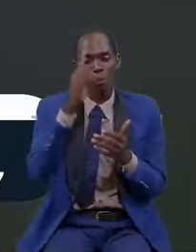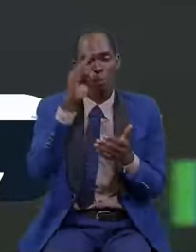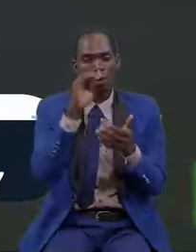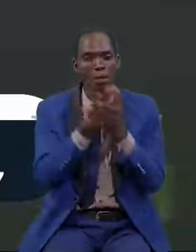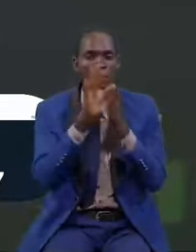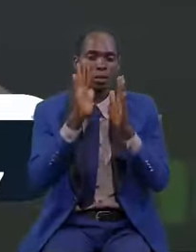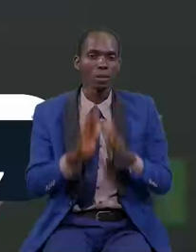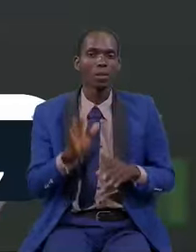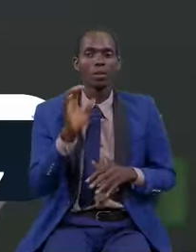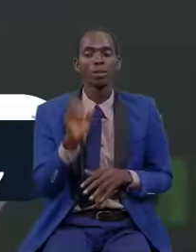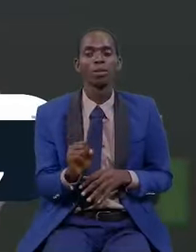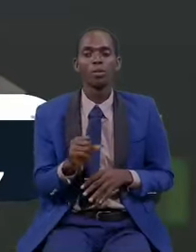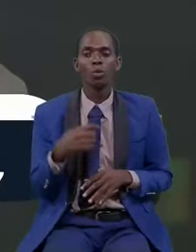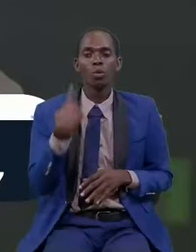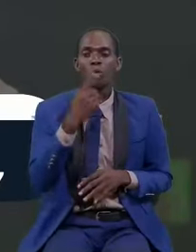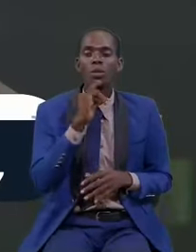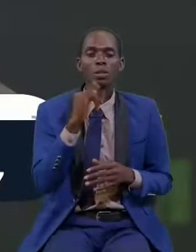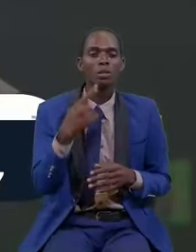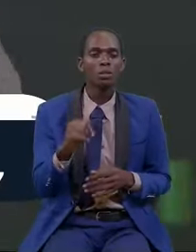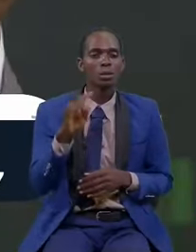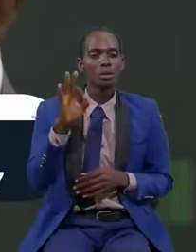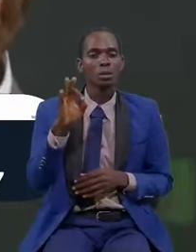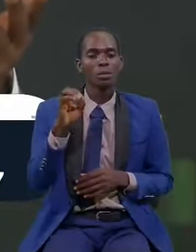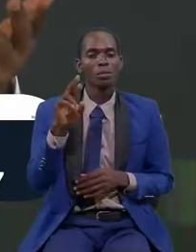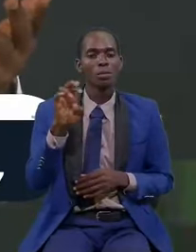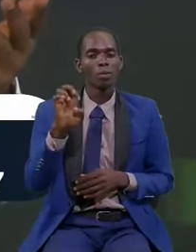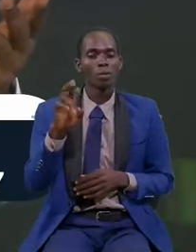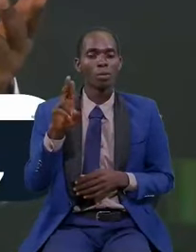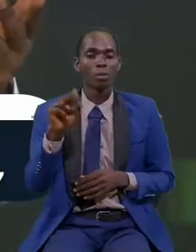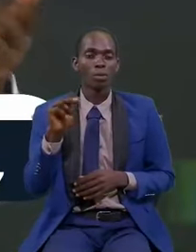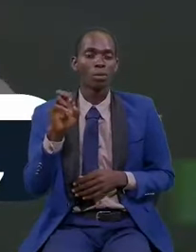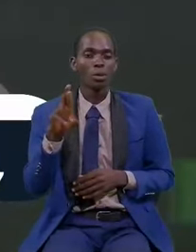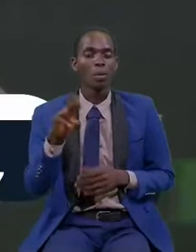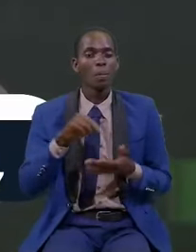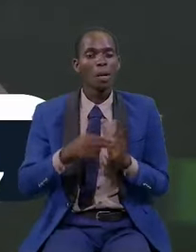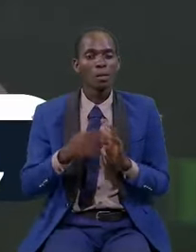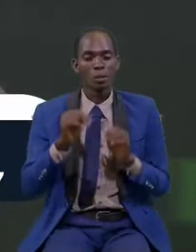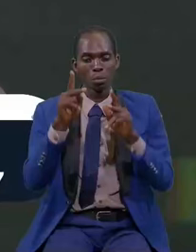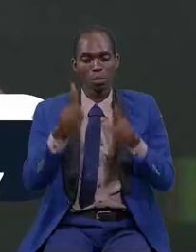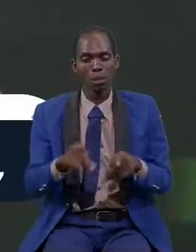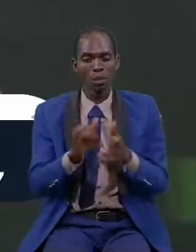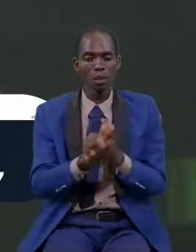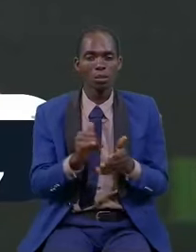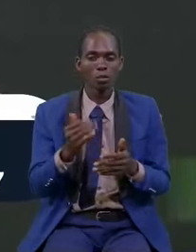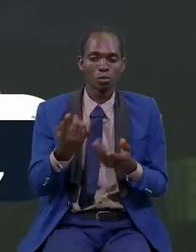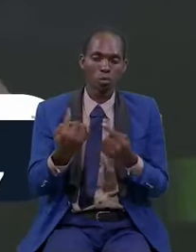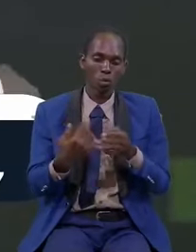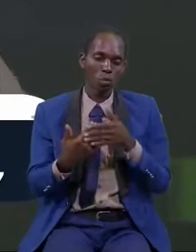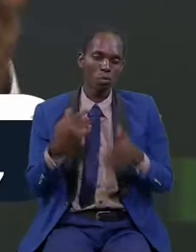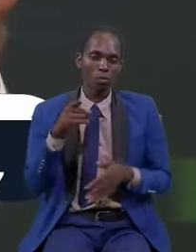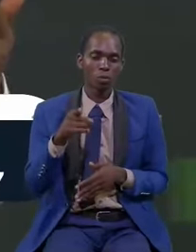Le précurseur de tous les croyants. Qui est le précurseur? Celui-là qui vous devance.